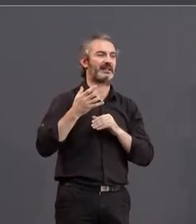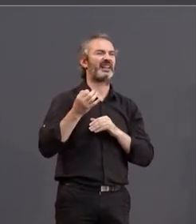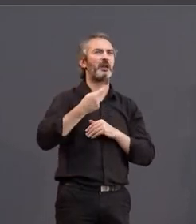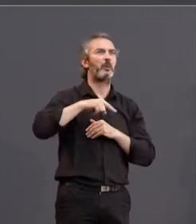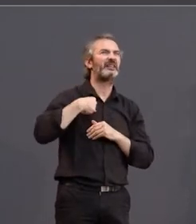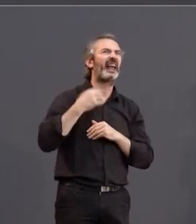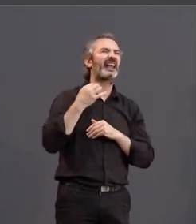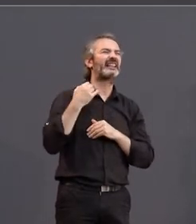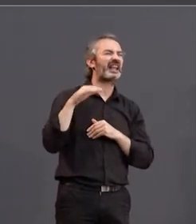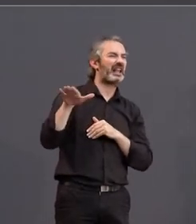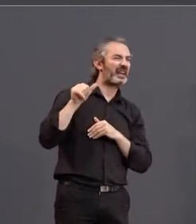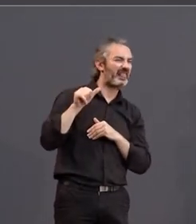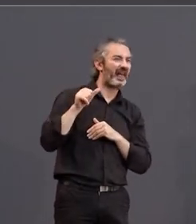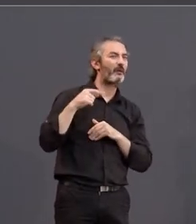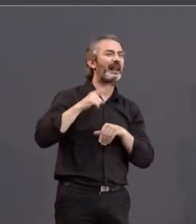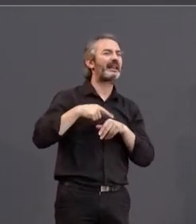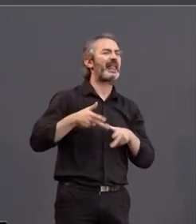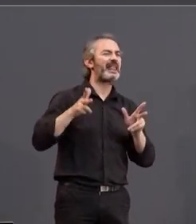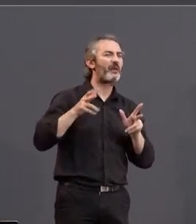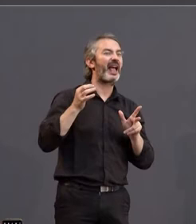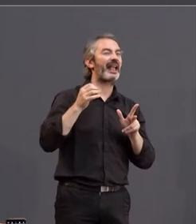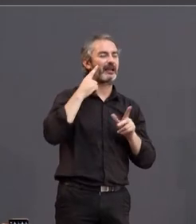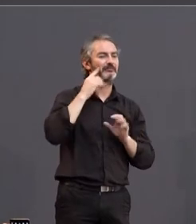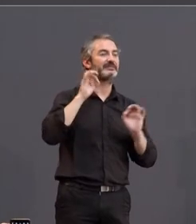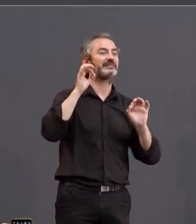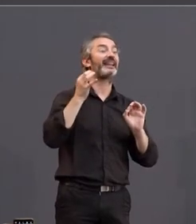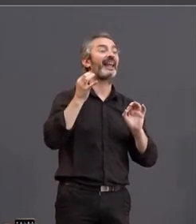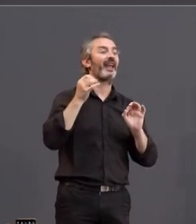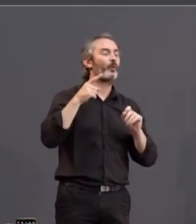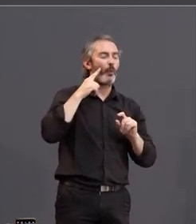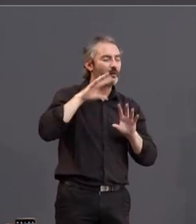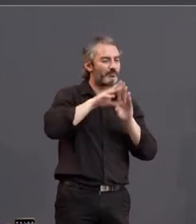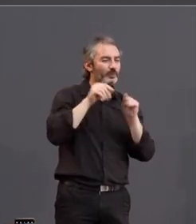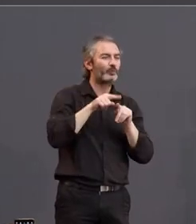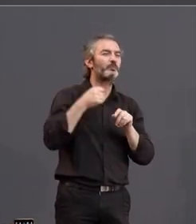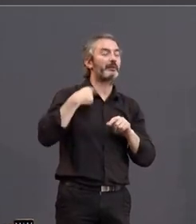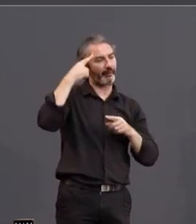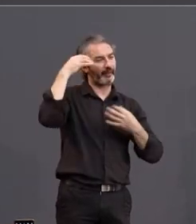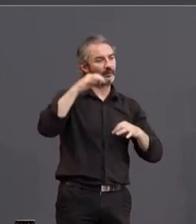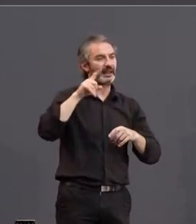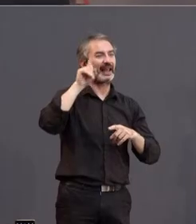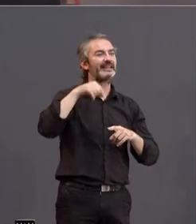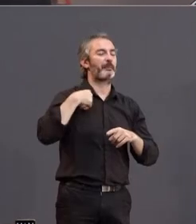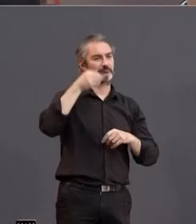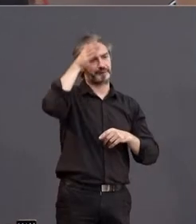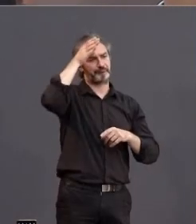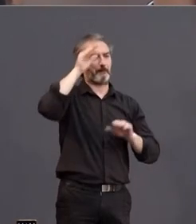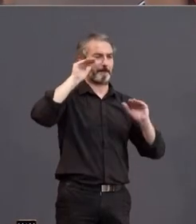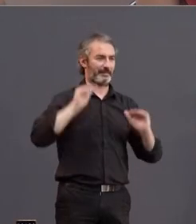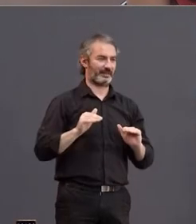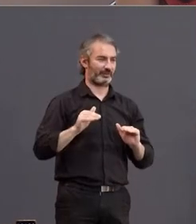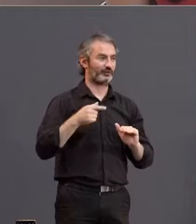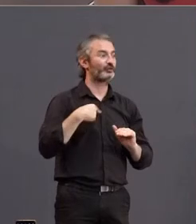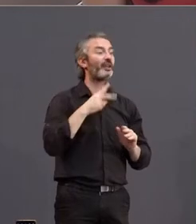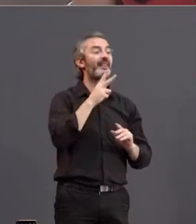era una crida, quan el temps lliure encara no era una efemèride i, en definitiva, quan érem una mica més ingenus però també una mica menys savis. Si haguéssim de